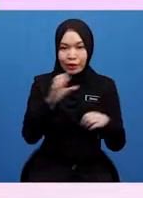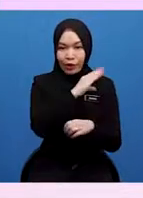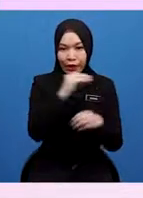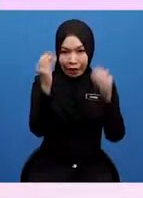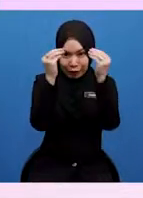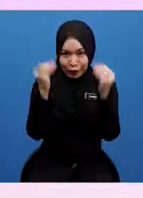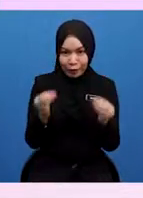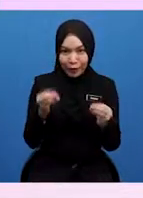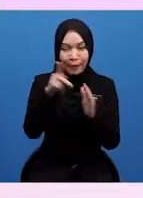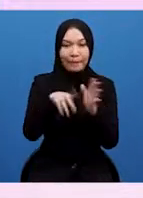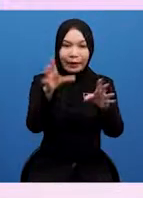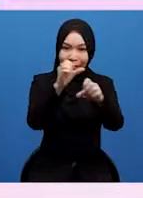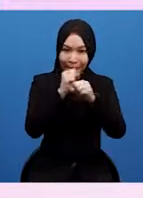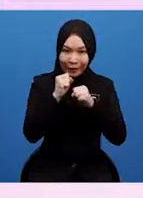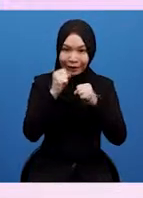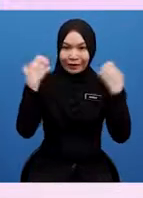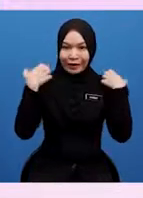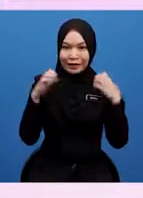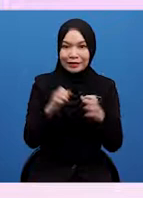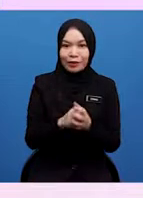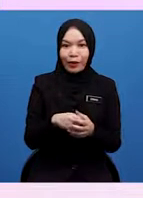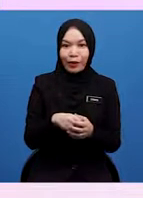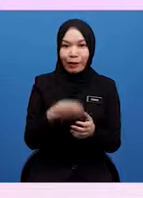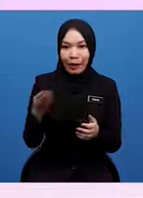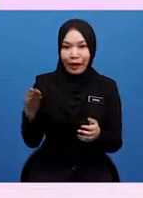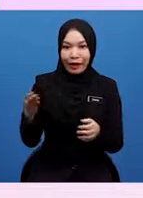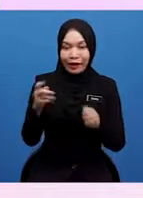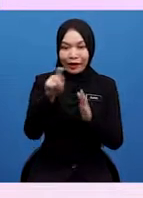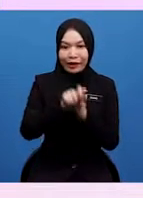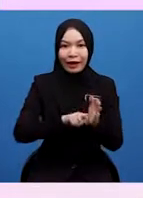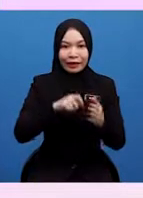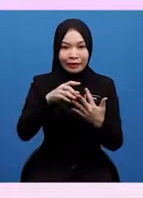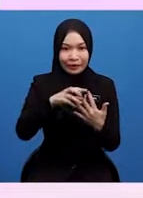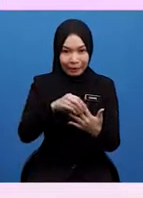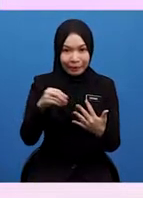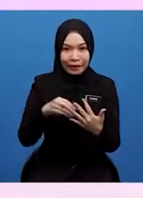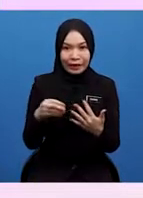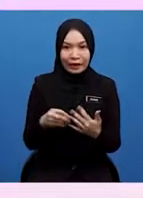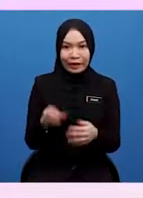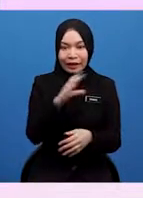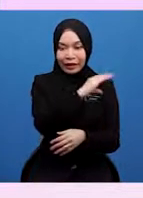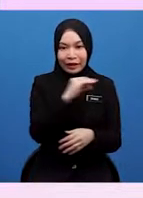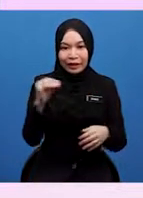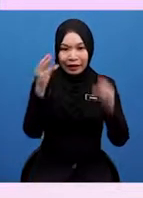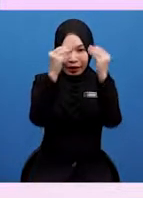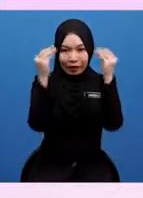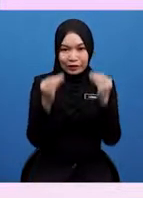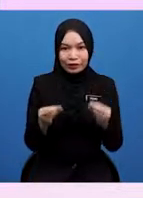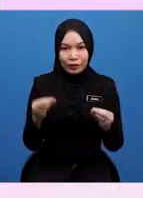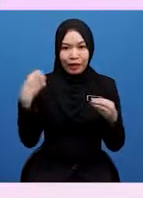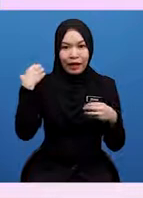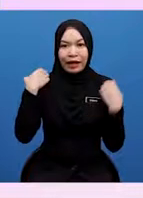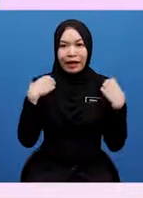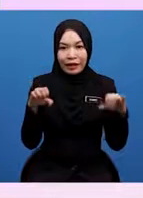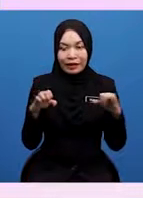ekspor komoditi terpilih. 2. Jumlah ekspor komoditi dan nilai ekspor